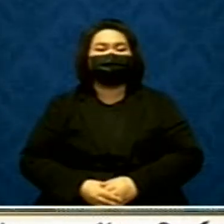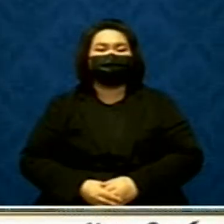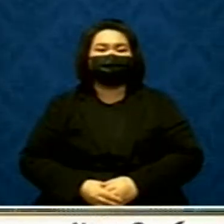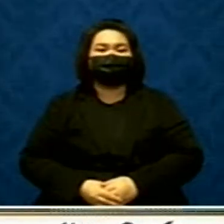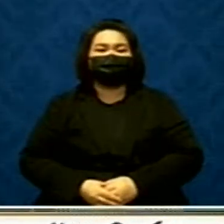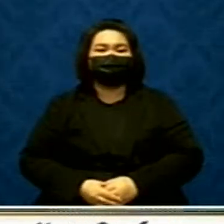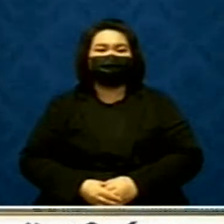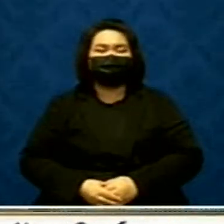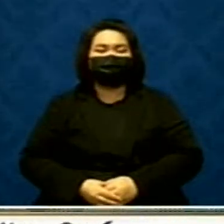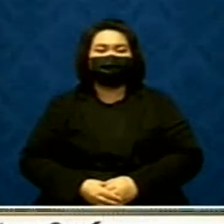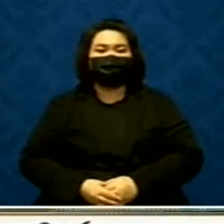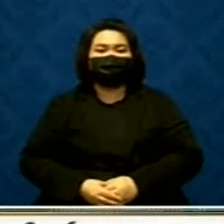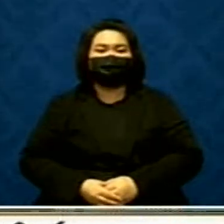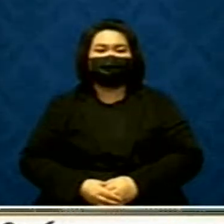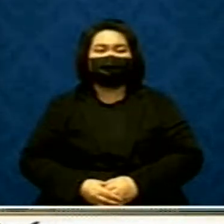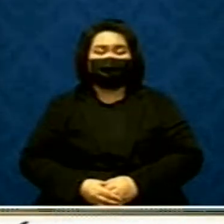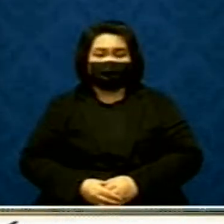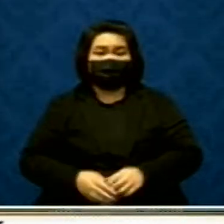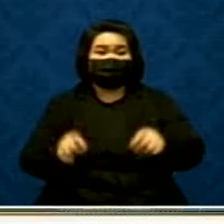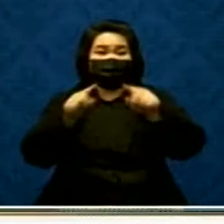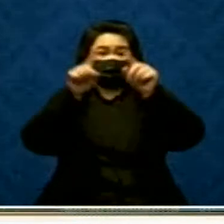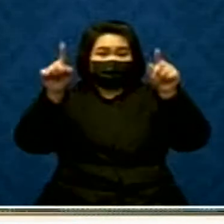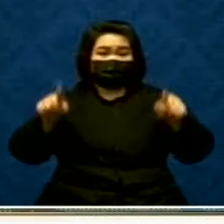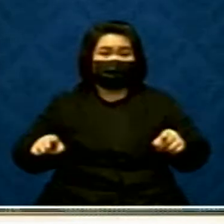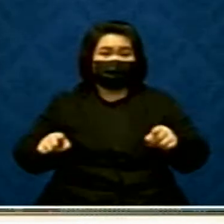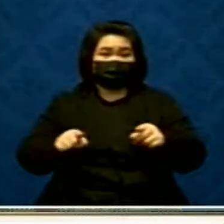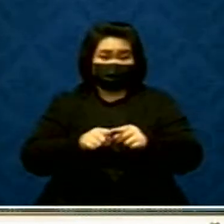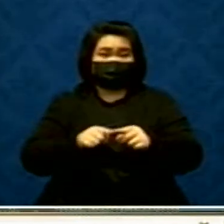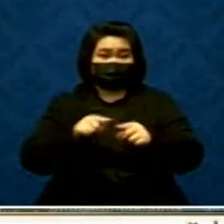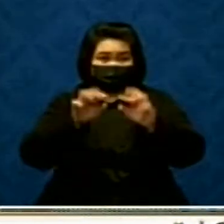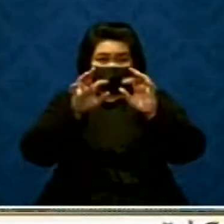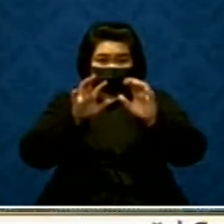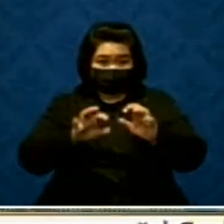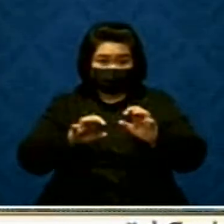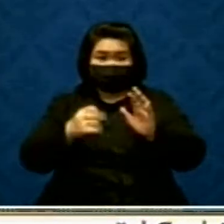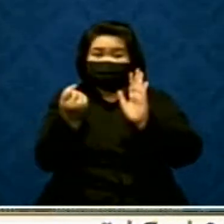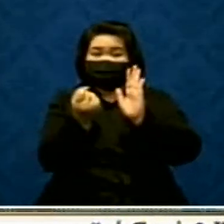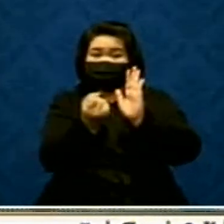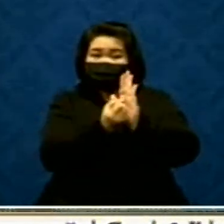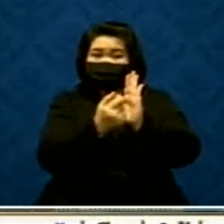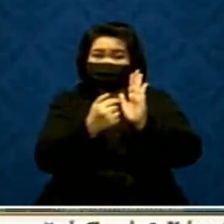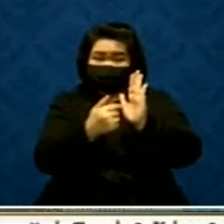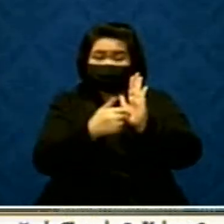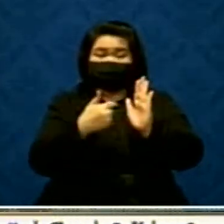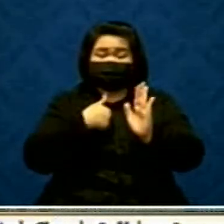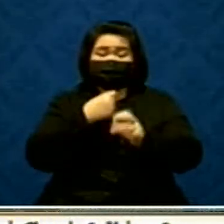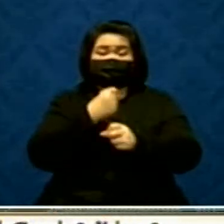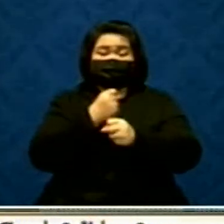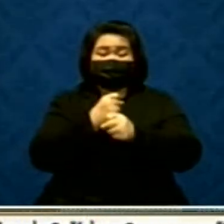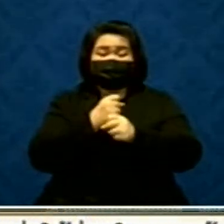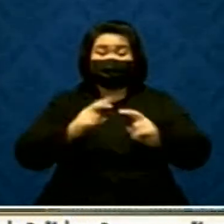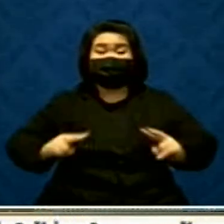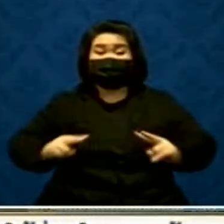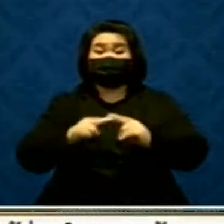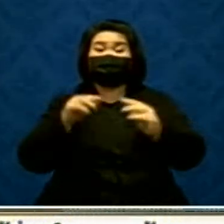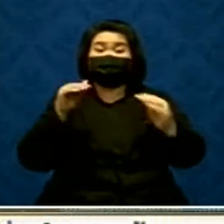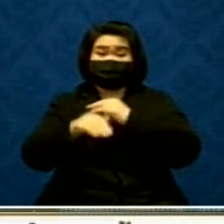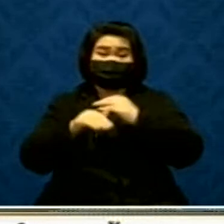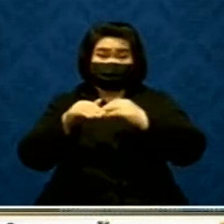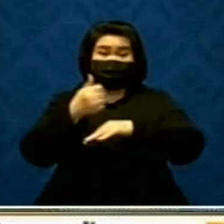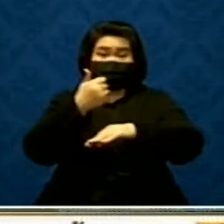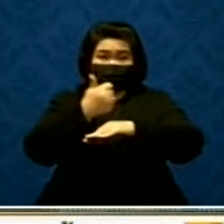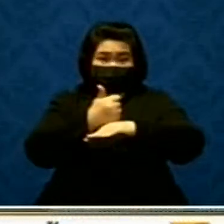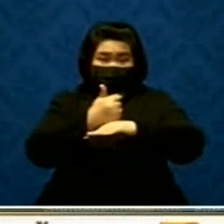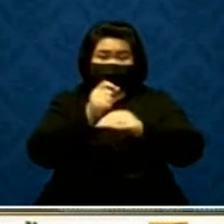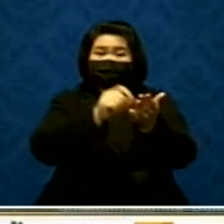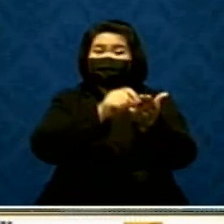ะครับในหนังสือสั่งการในฐานะที่ผมเป็นรัฐมนตรีว่าการกระทรวงคมนาคมเนี่ยก็ได้ลงนามสั่ง